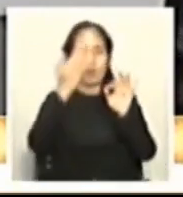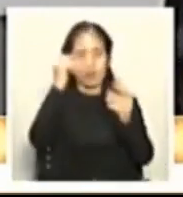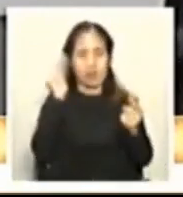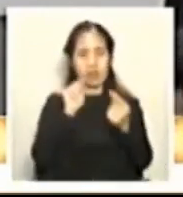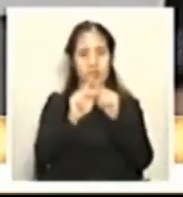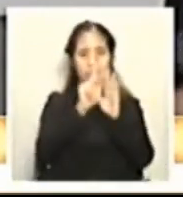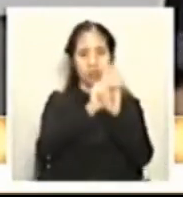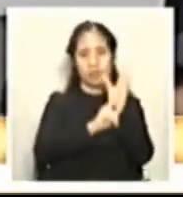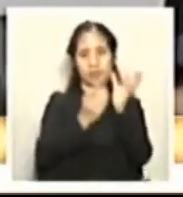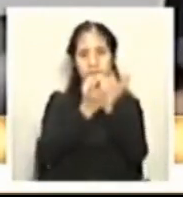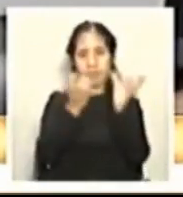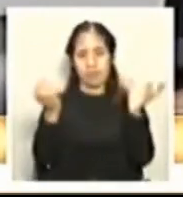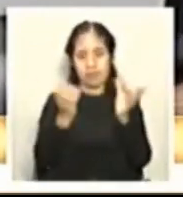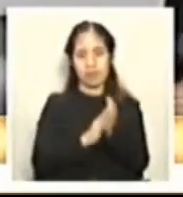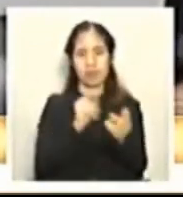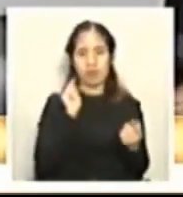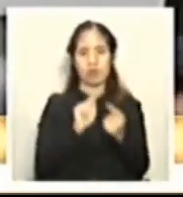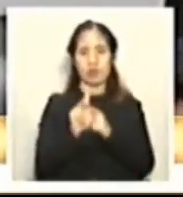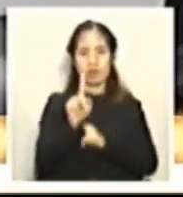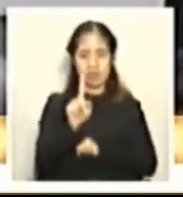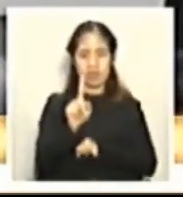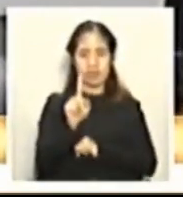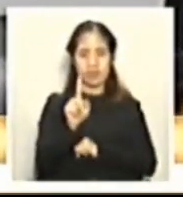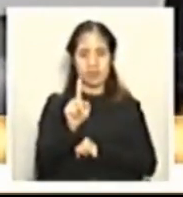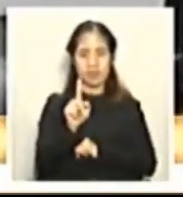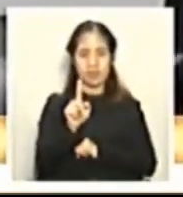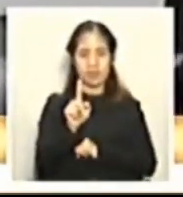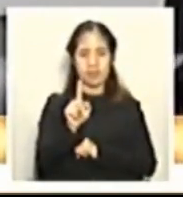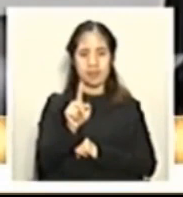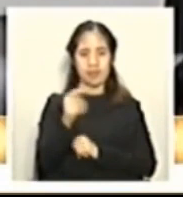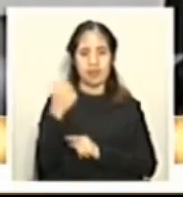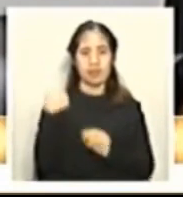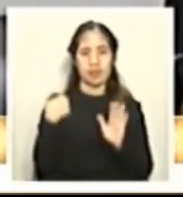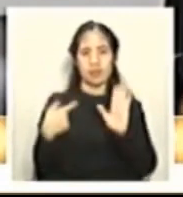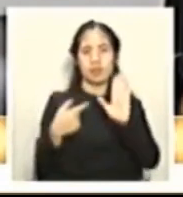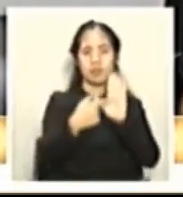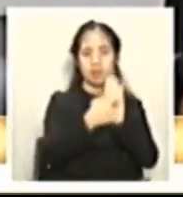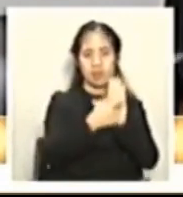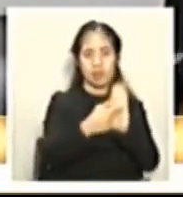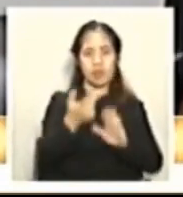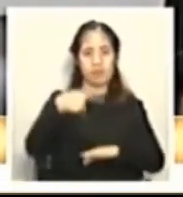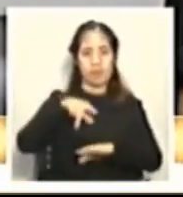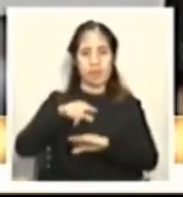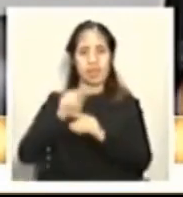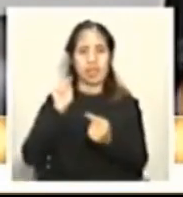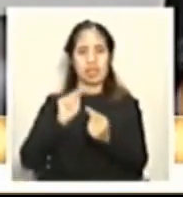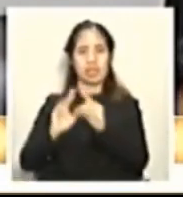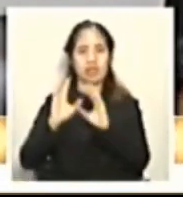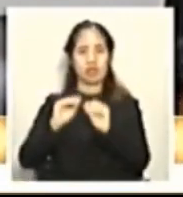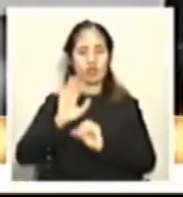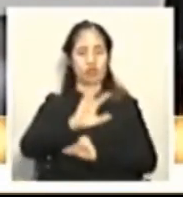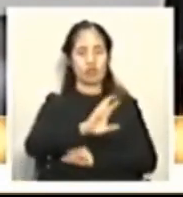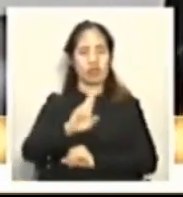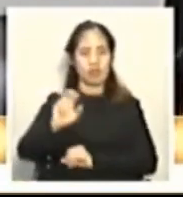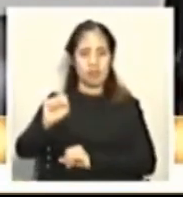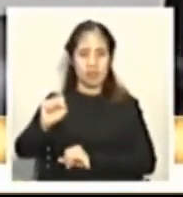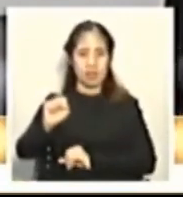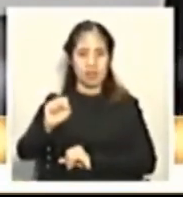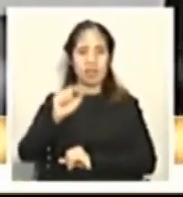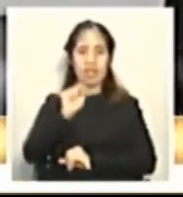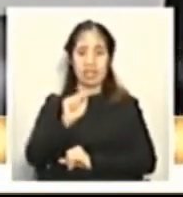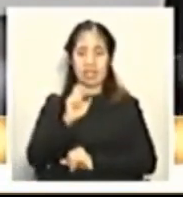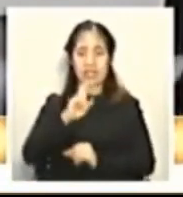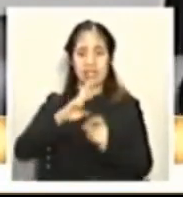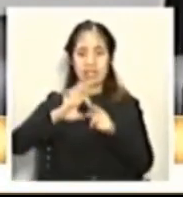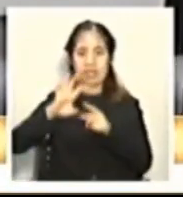นูญนะครับข้อหนึ่งที่บัญญัติไว้ว่าเป็นประธานของที่ประชุมของรัฐสภาอันนี้คือร่